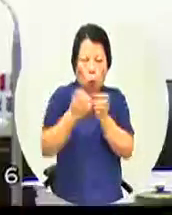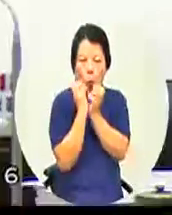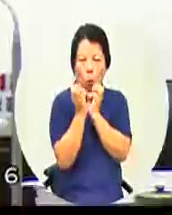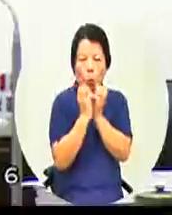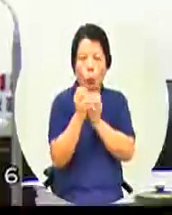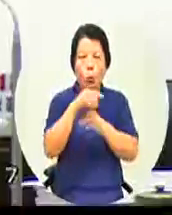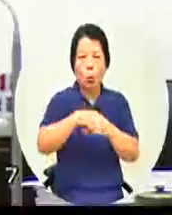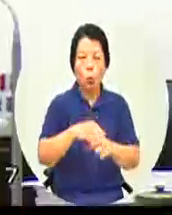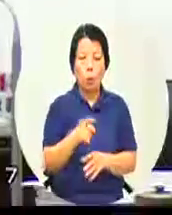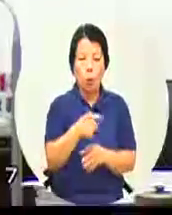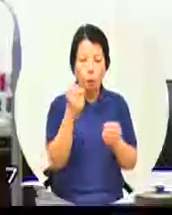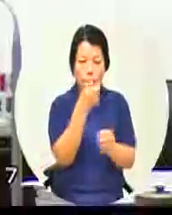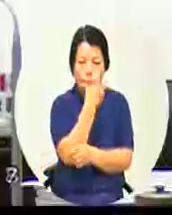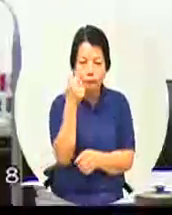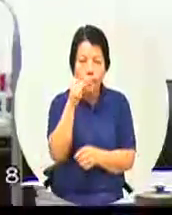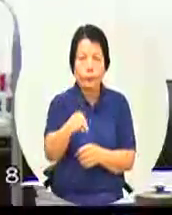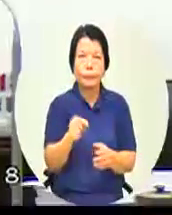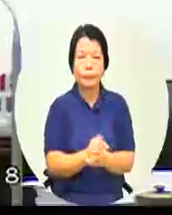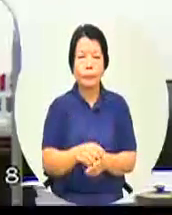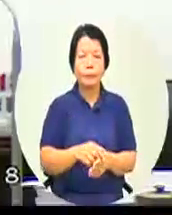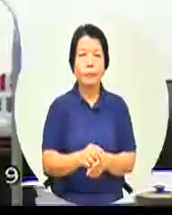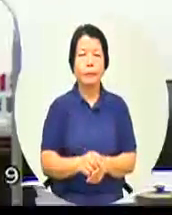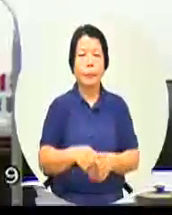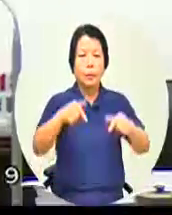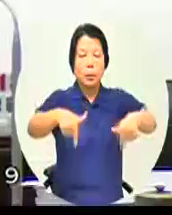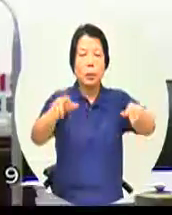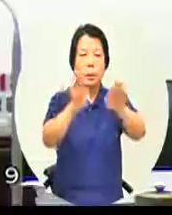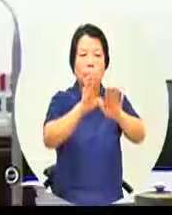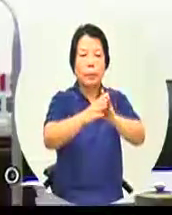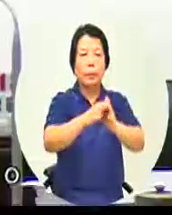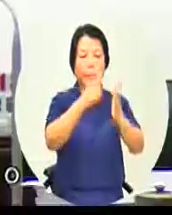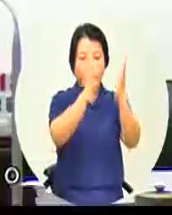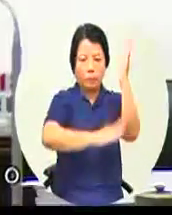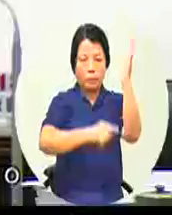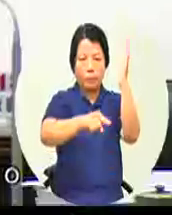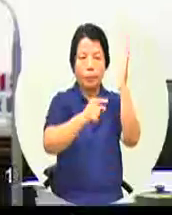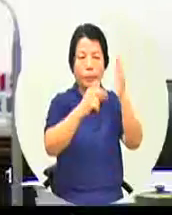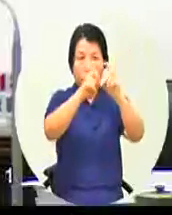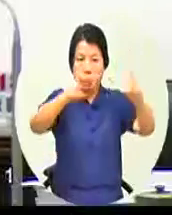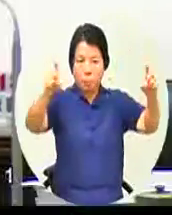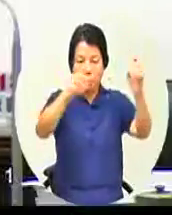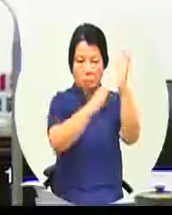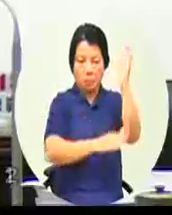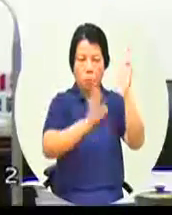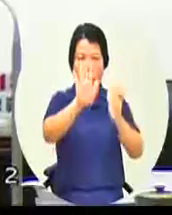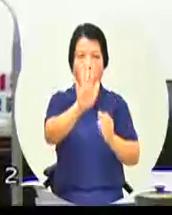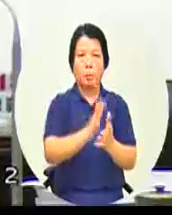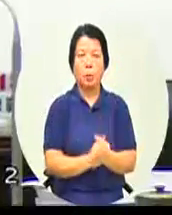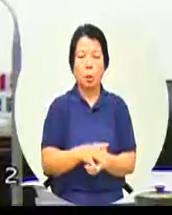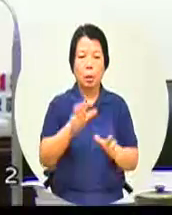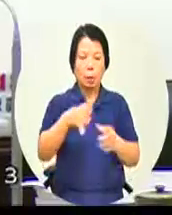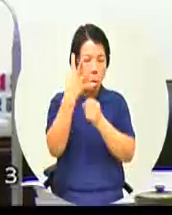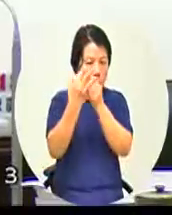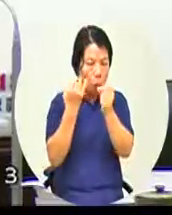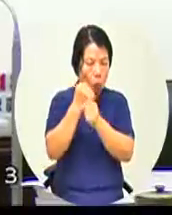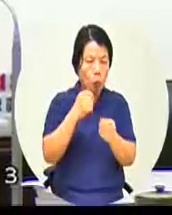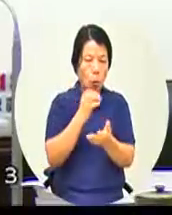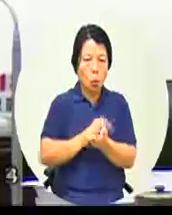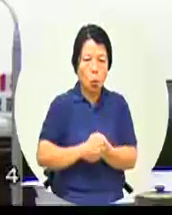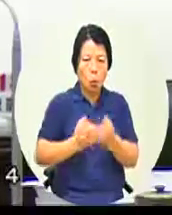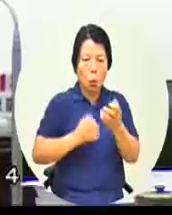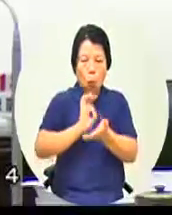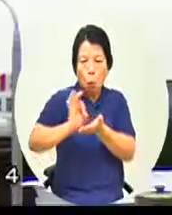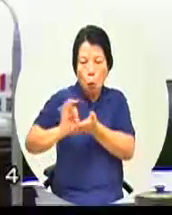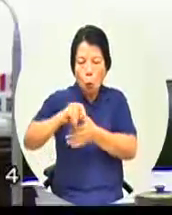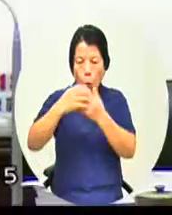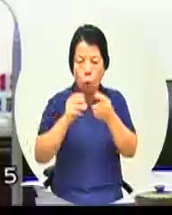点发现了这个西门的这个城墙哈。其实过去这五年以来，我其实花了很多的时间，我至少有